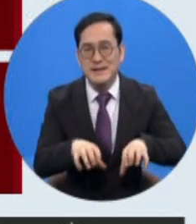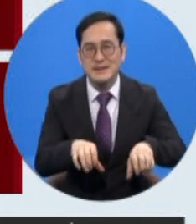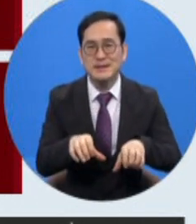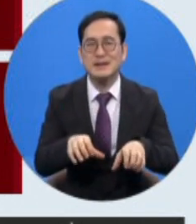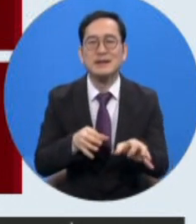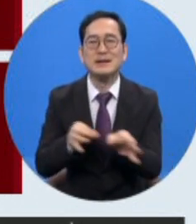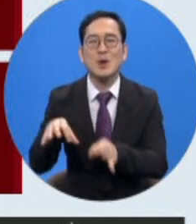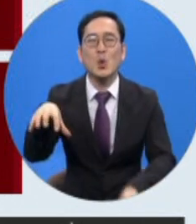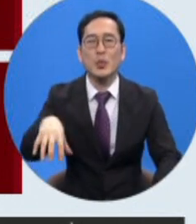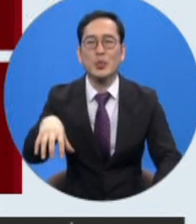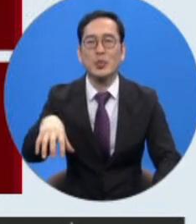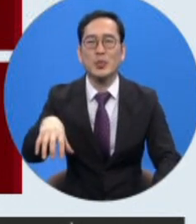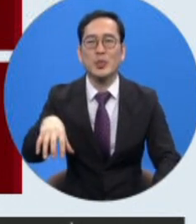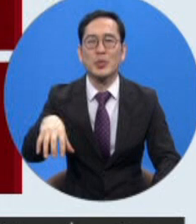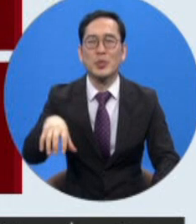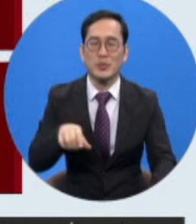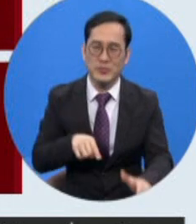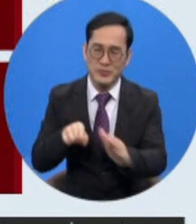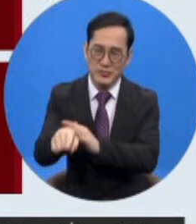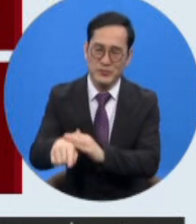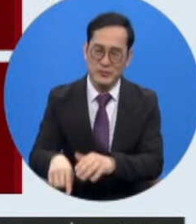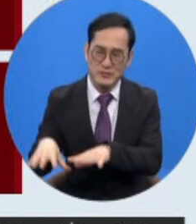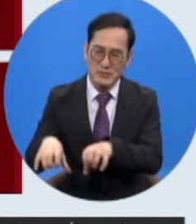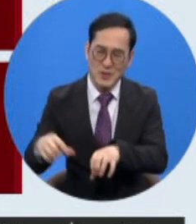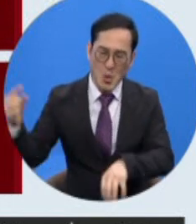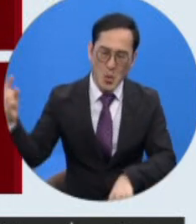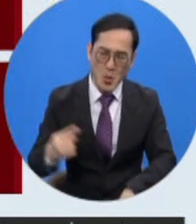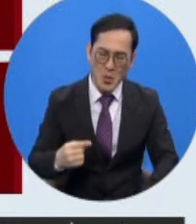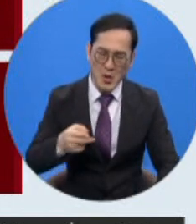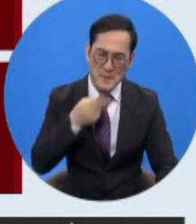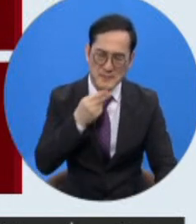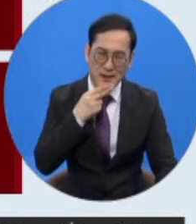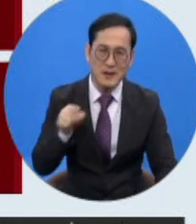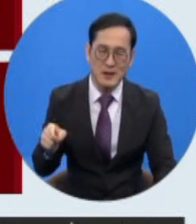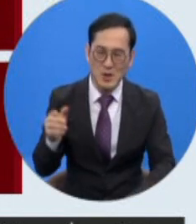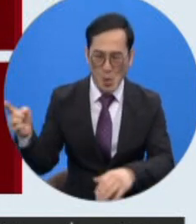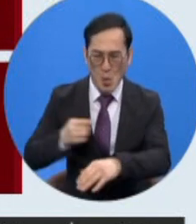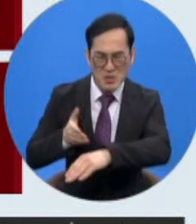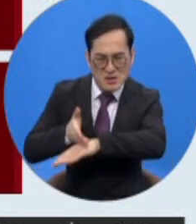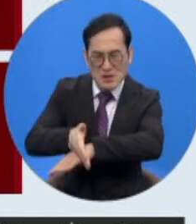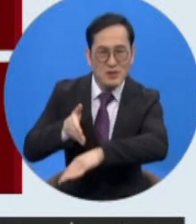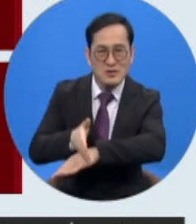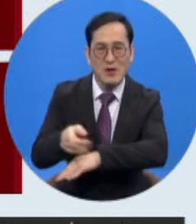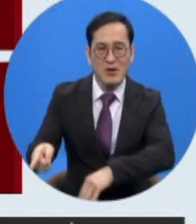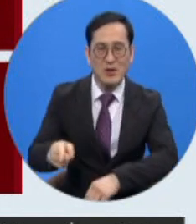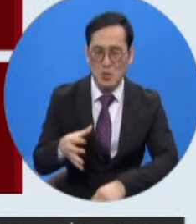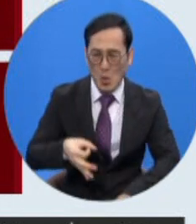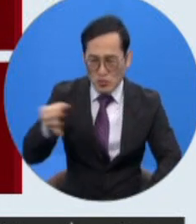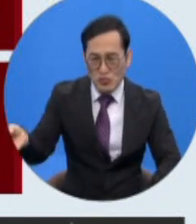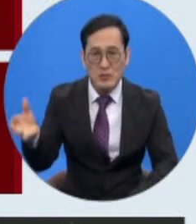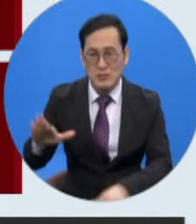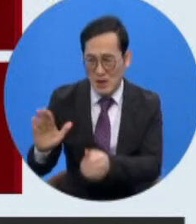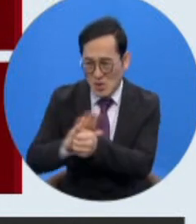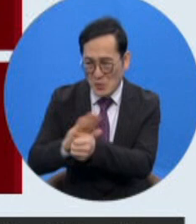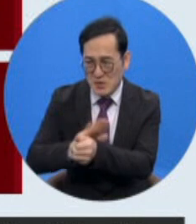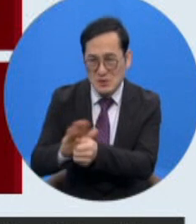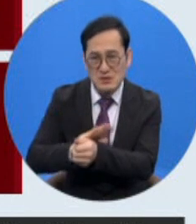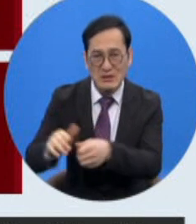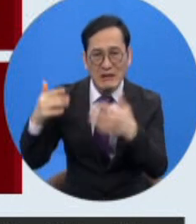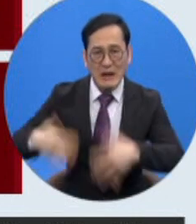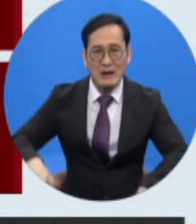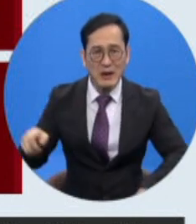거론합니다. 마사지 시간 안 지킨다, 내상을 입었다, 서비스가 지불한 돈에 미치지 못했다는 유흥업계의 은어라고